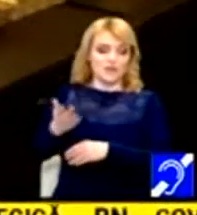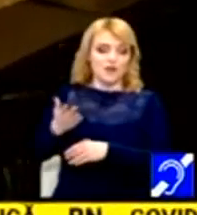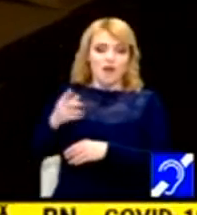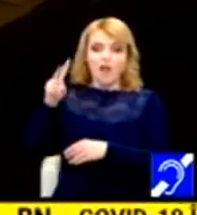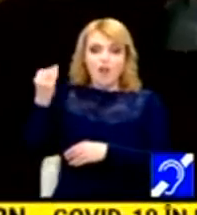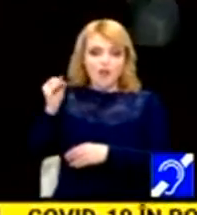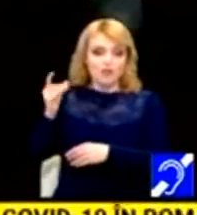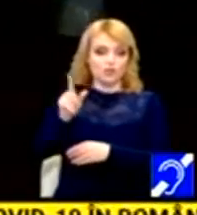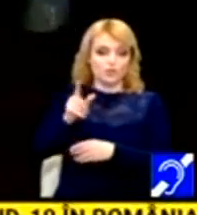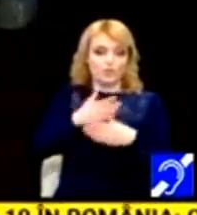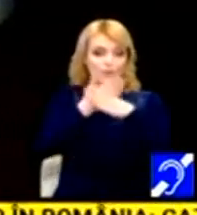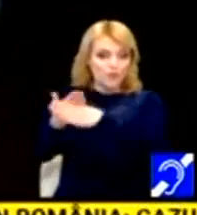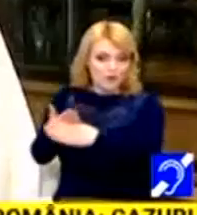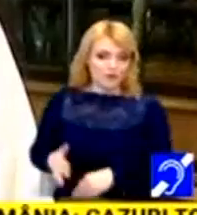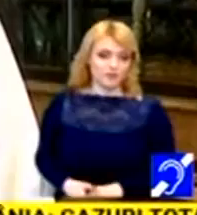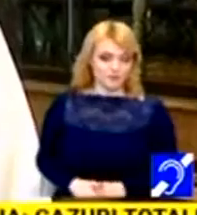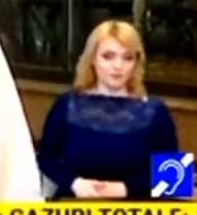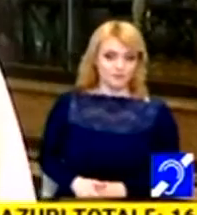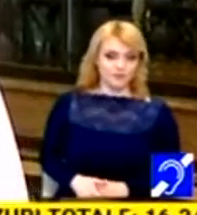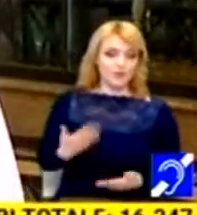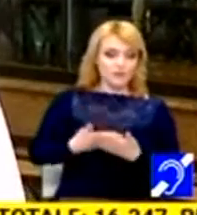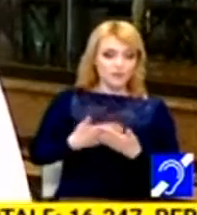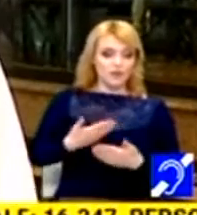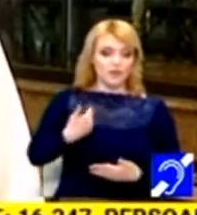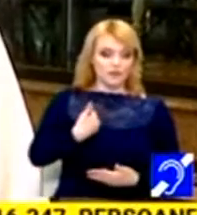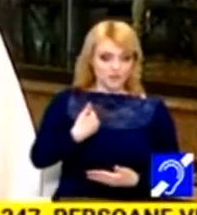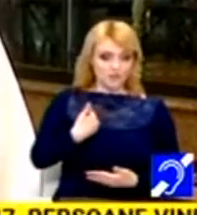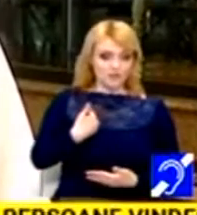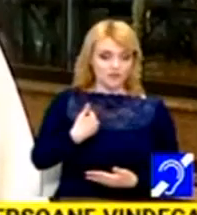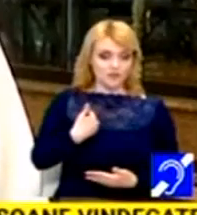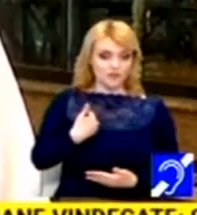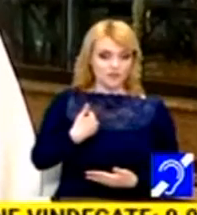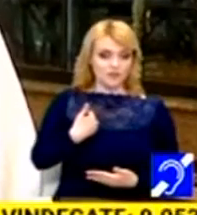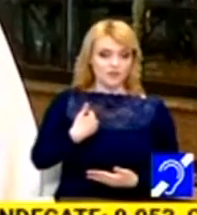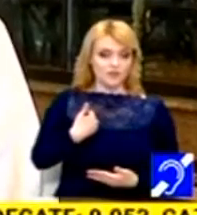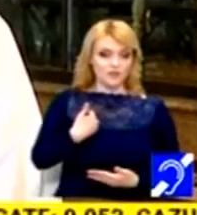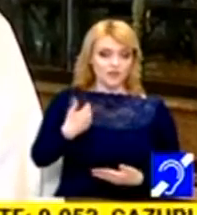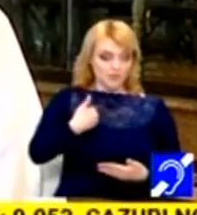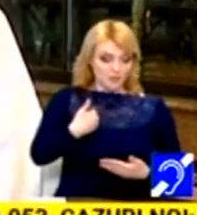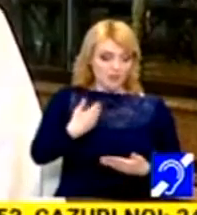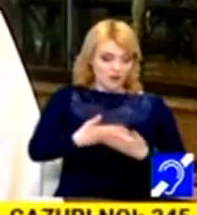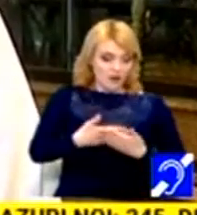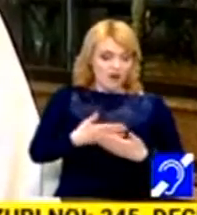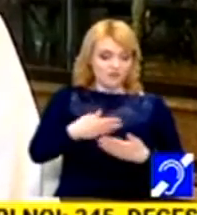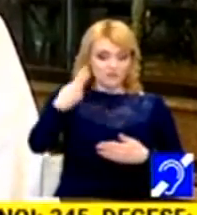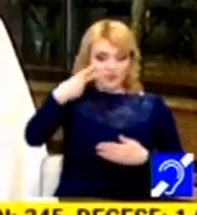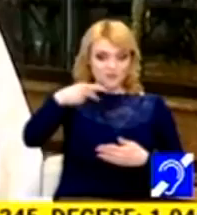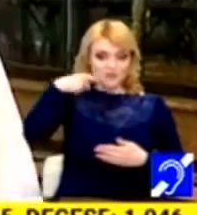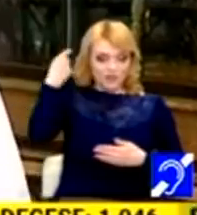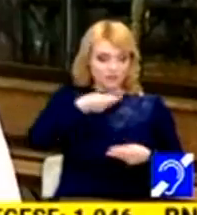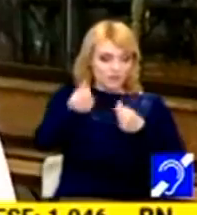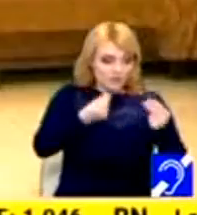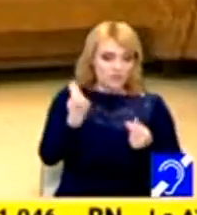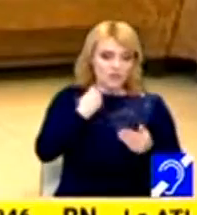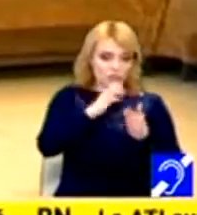să putem trece prin această pandemie. De exemplu, eu am plătit practic 20 de ani impozite mari,